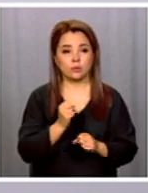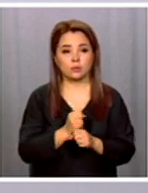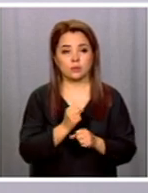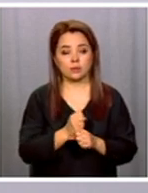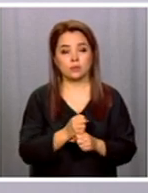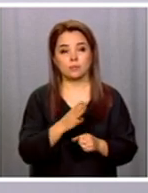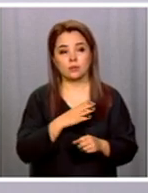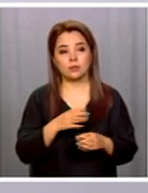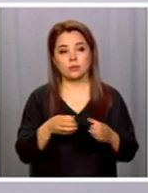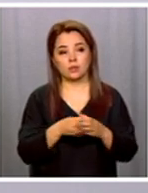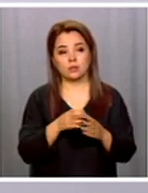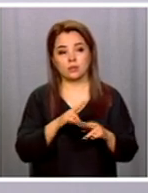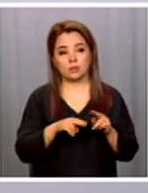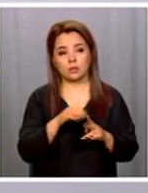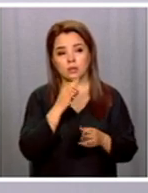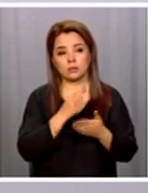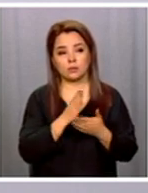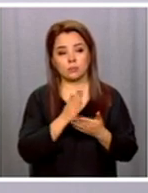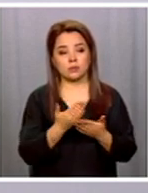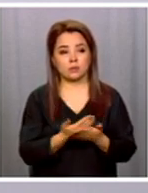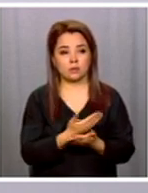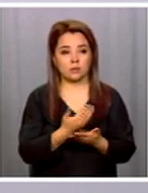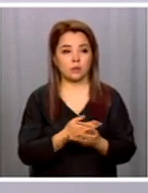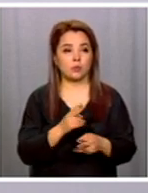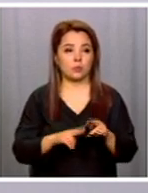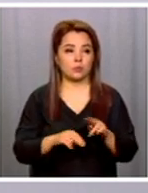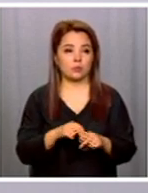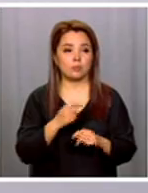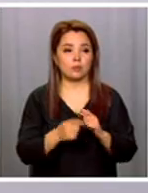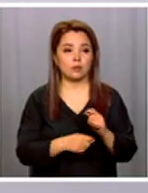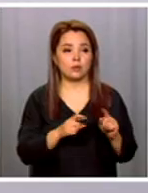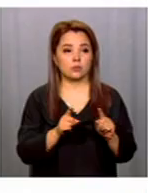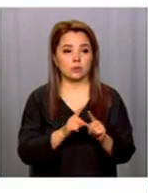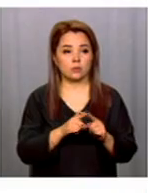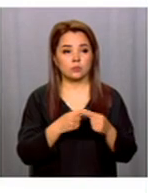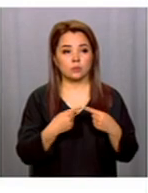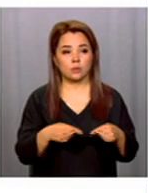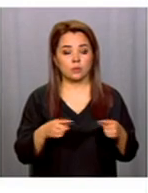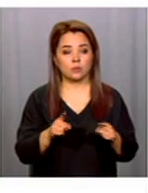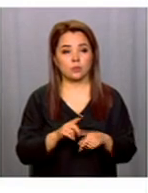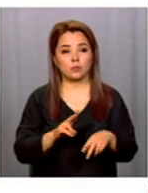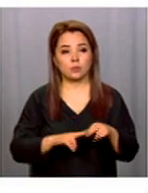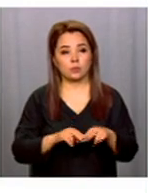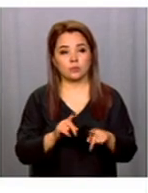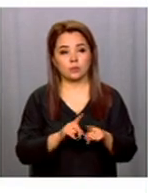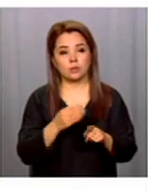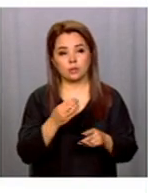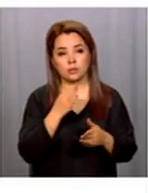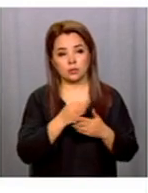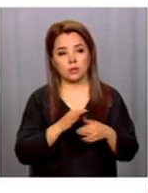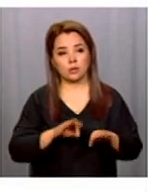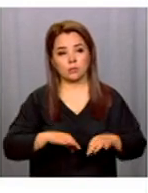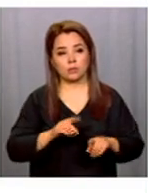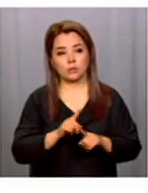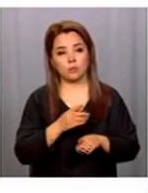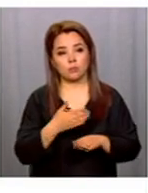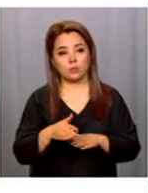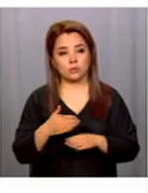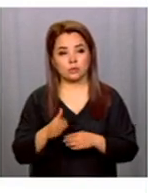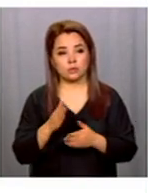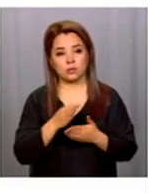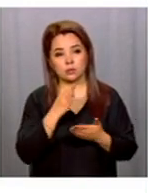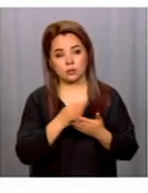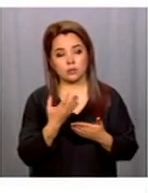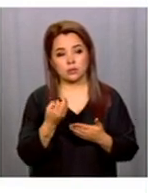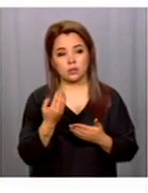кешенді саласы болып табылады. Бұл жерде құрастырмалы материалдар, яғни түрлі құрастырылымдар, машина бөлшектері,